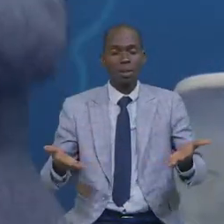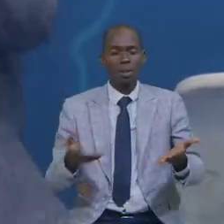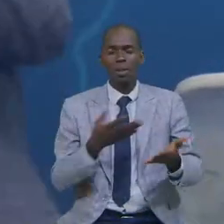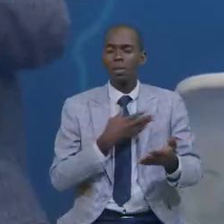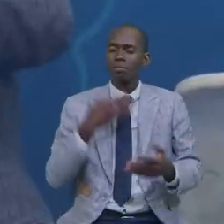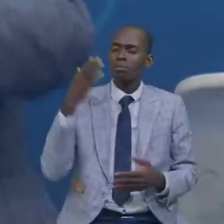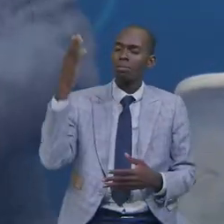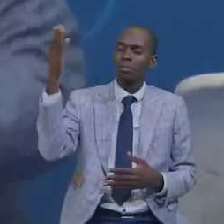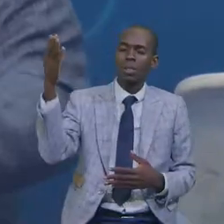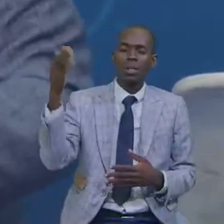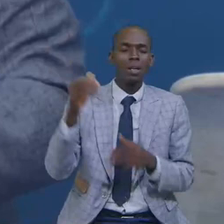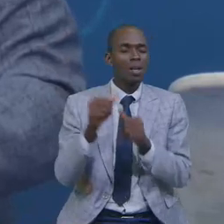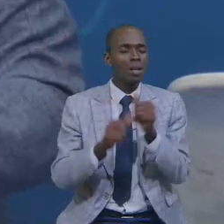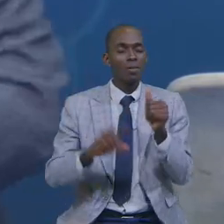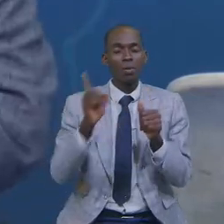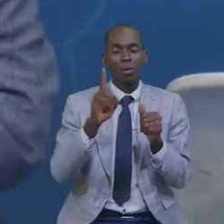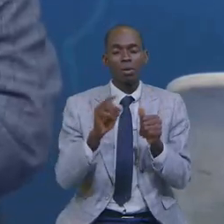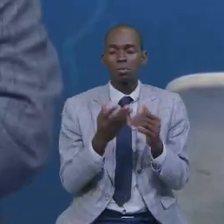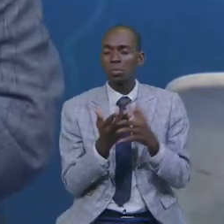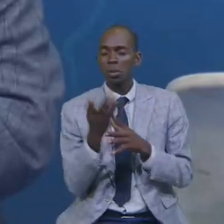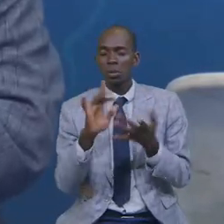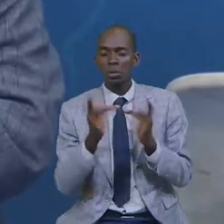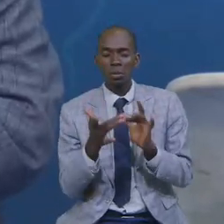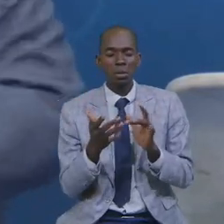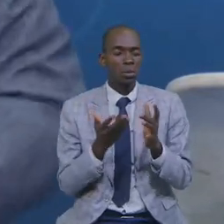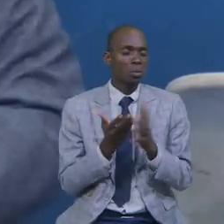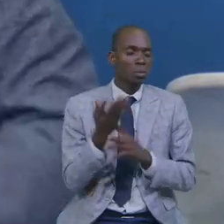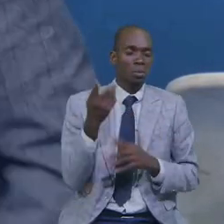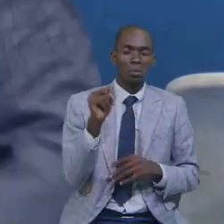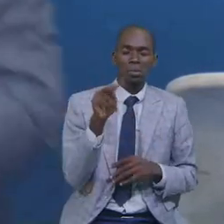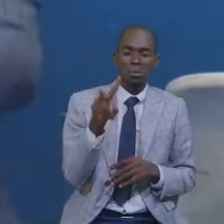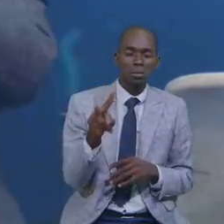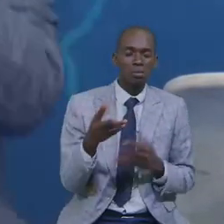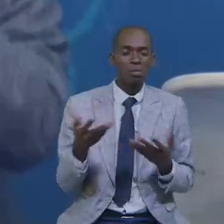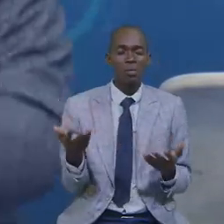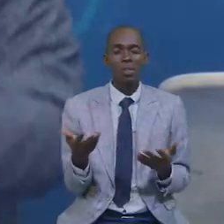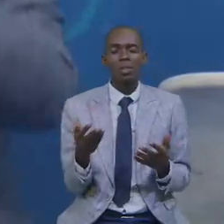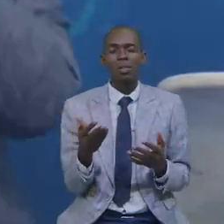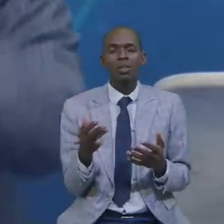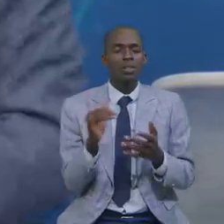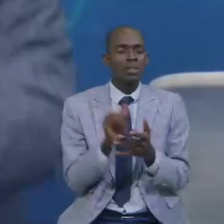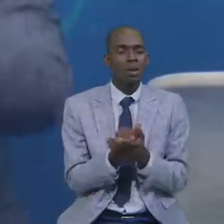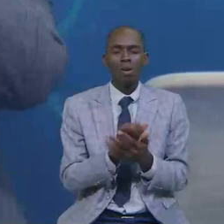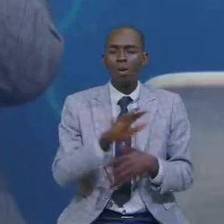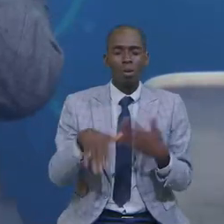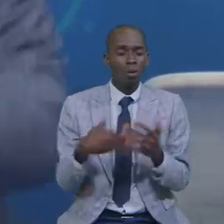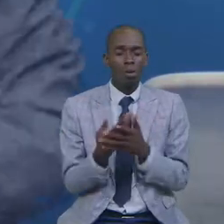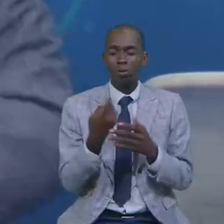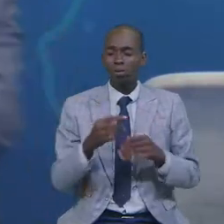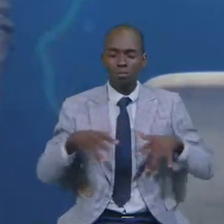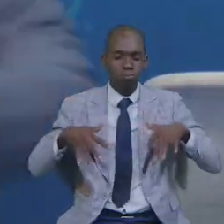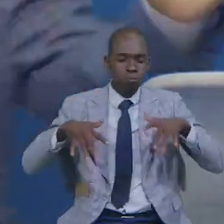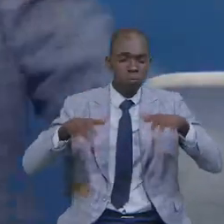là-bas partout en ligne à la radio à la télévision que